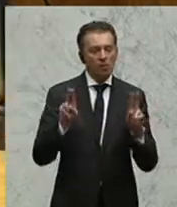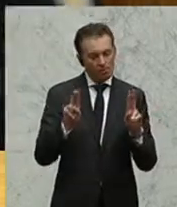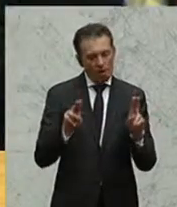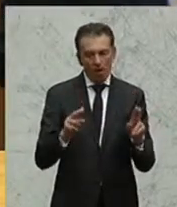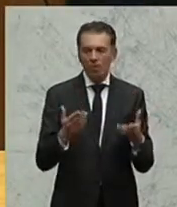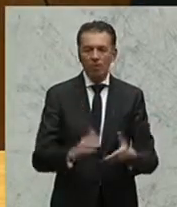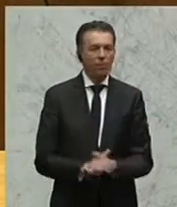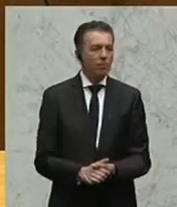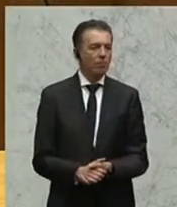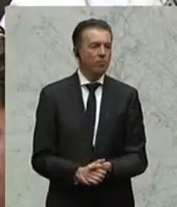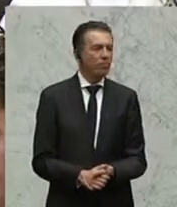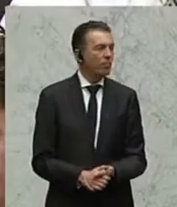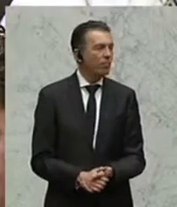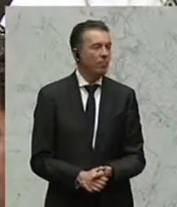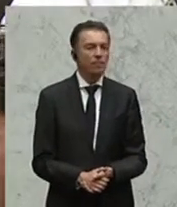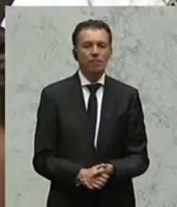Wahrheit.